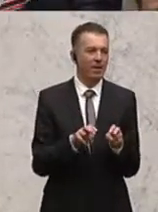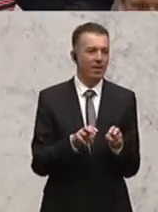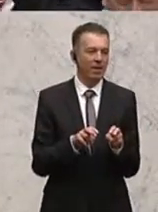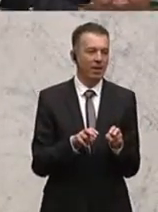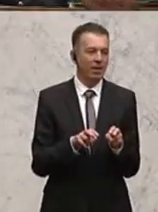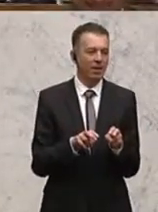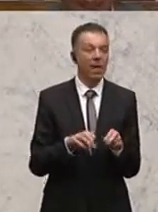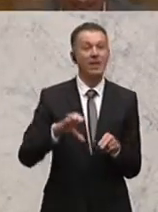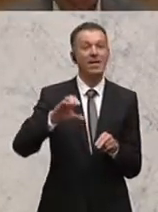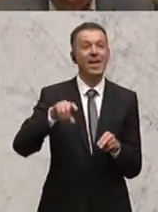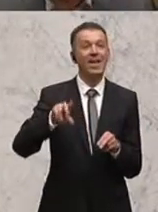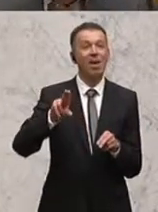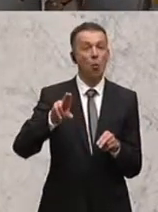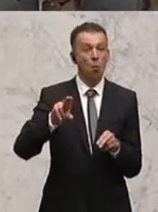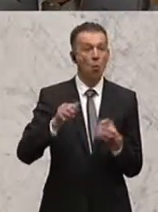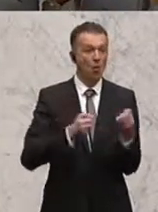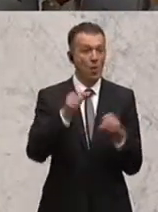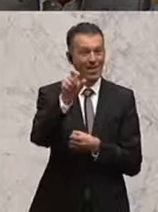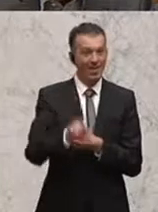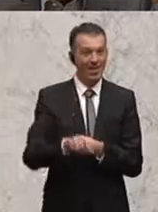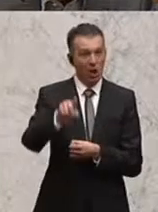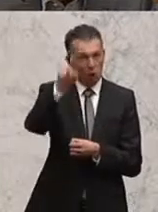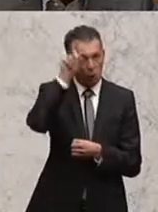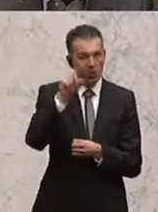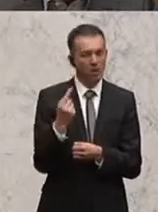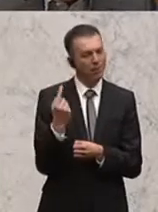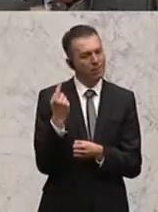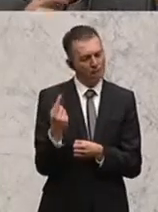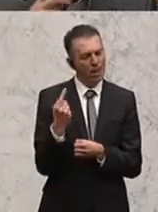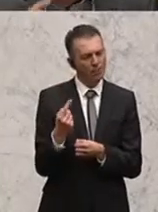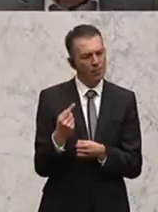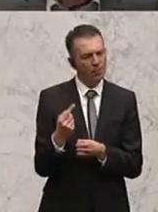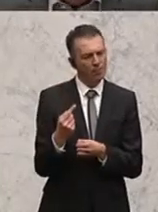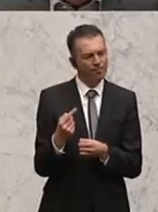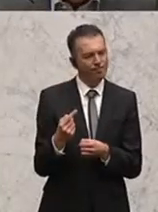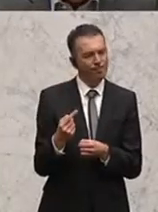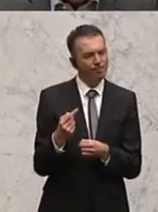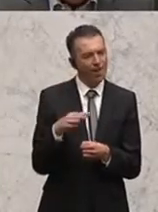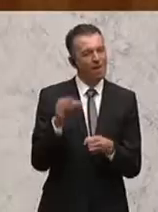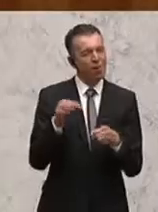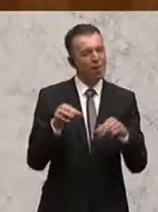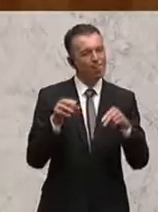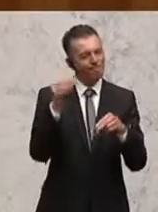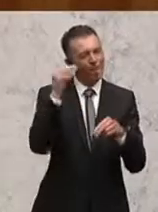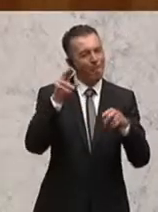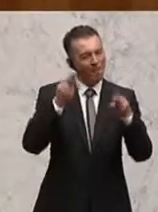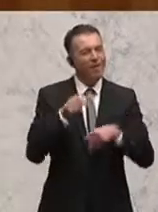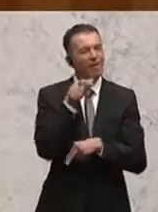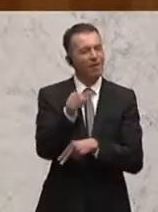deutschen CDU-Politiker, der das richtige Wort, glaube ich, gefunden hat für den